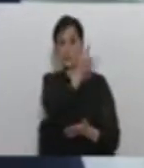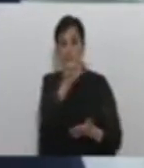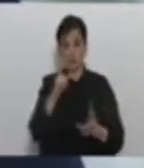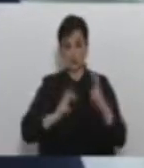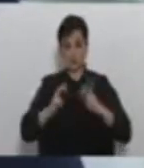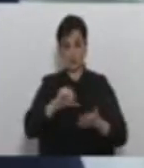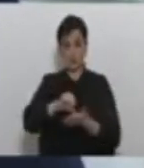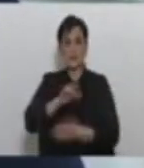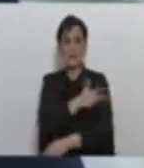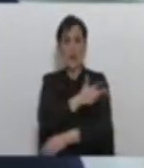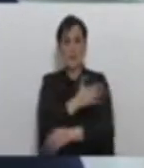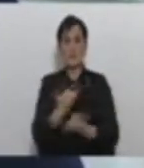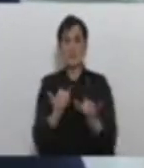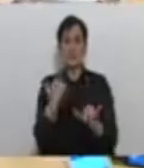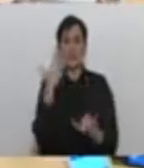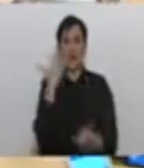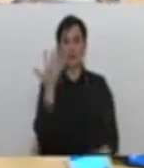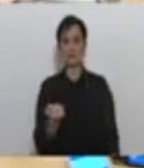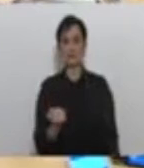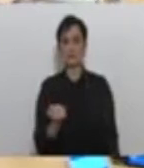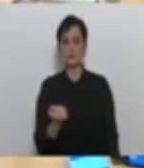რომელიც ემსახურება